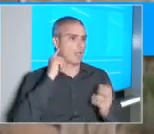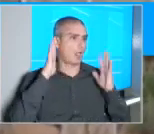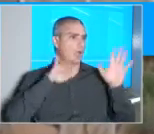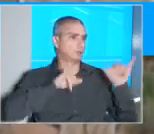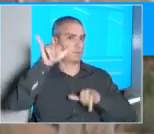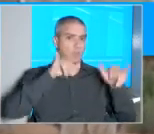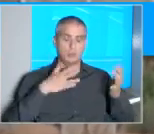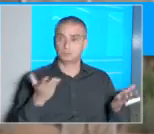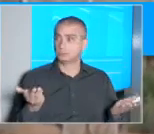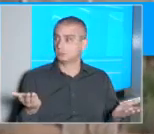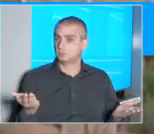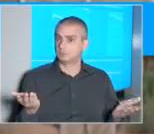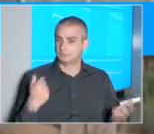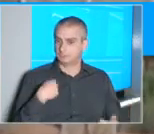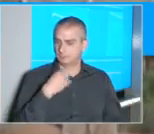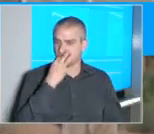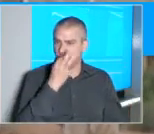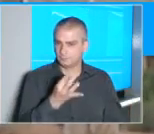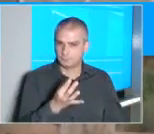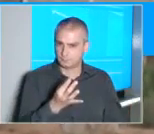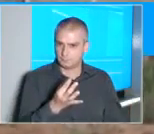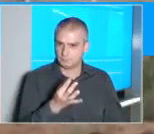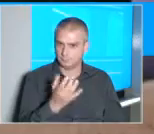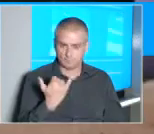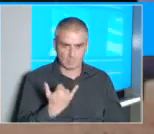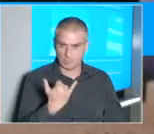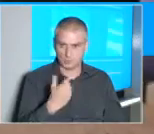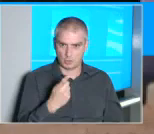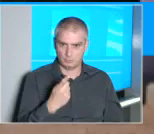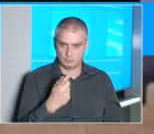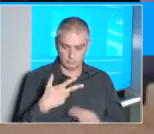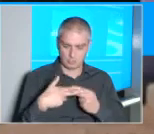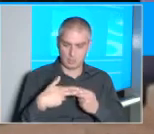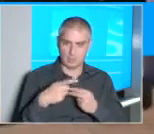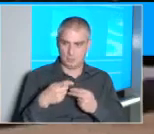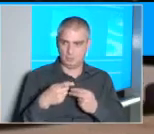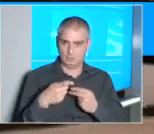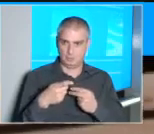לא? ואני רוצה לשאול אותך שאלה, היום בסמוך,